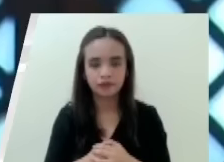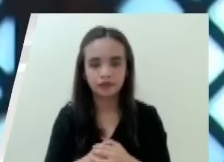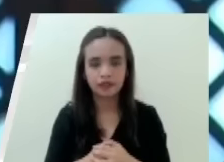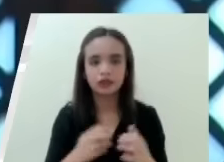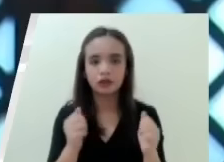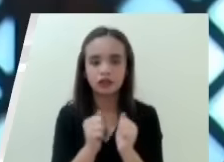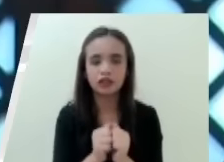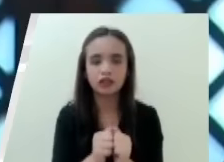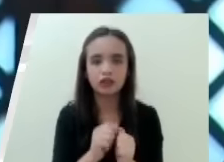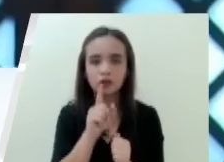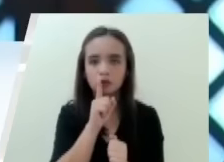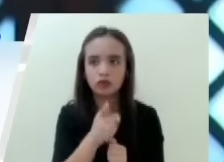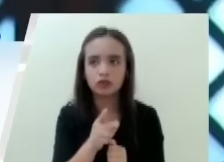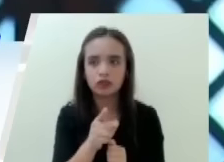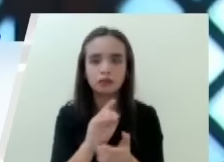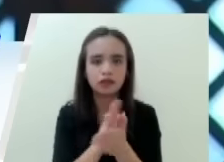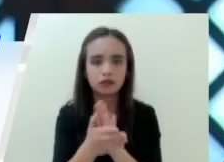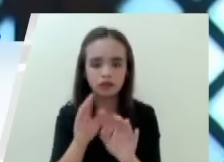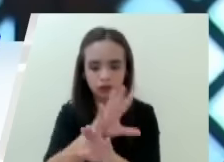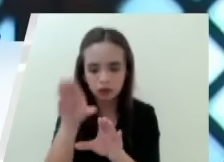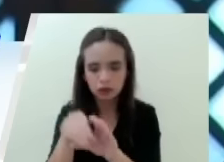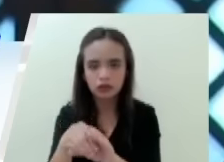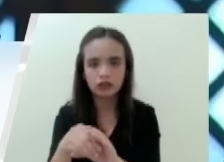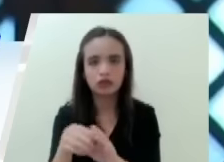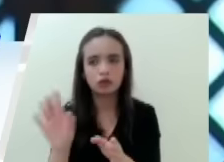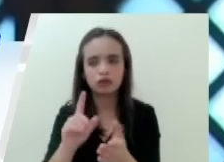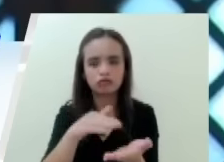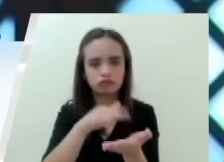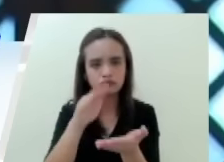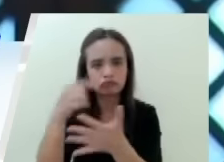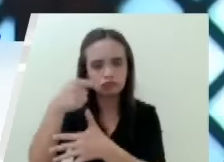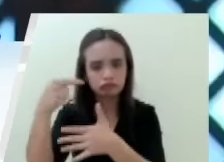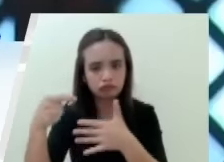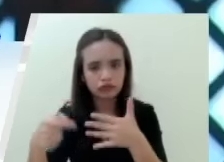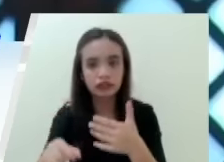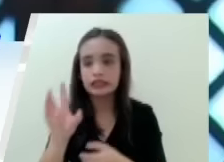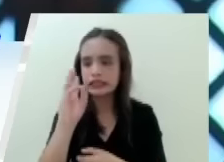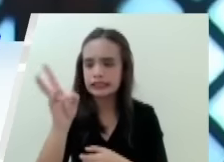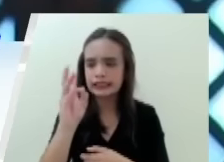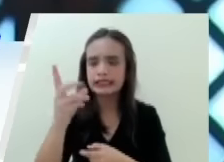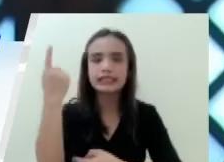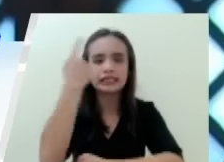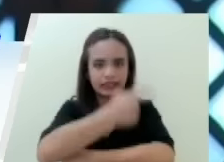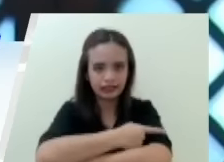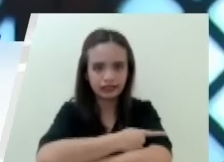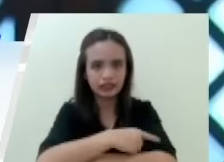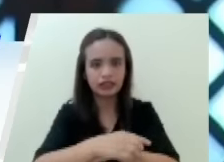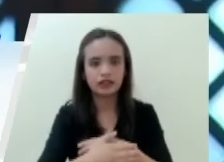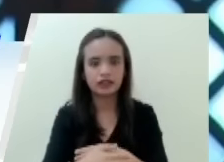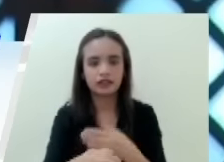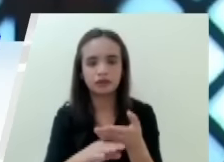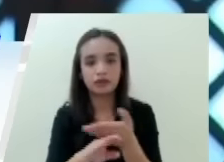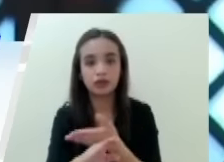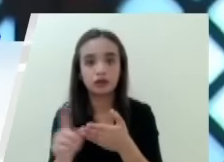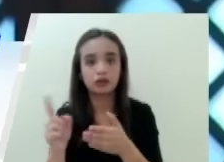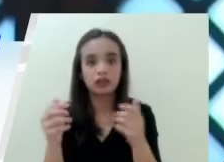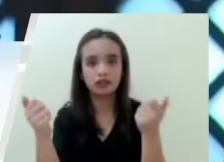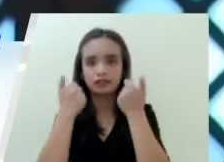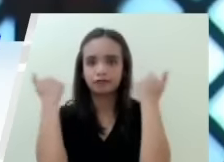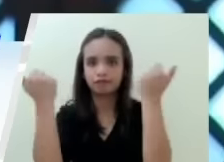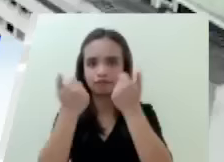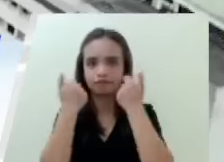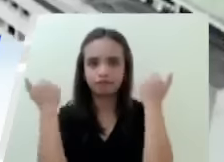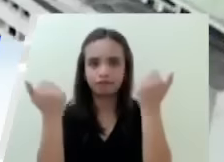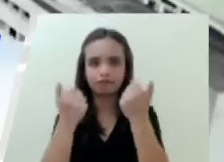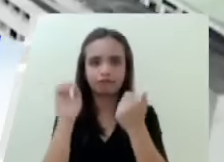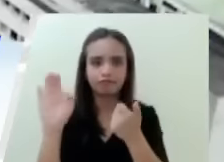With due consideration to the impact of inflation amongst others within 60 days prior to the anniversary of their latest wage